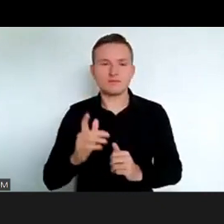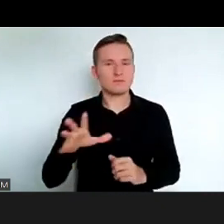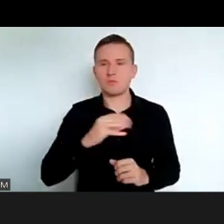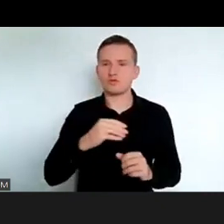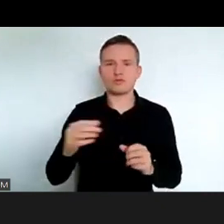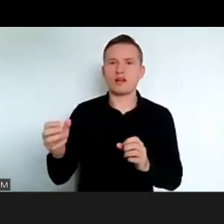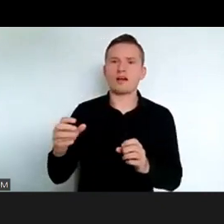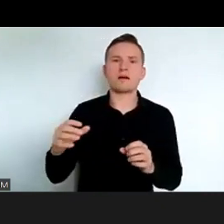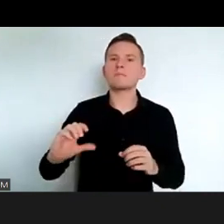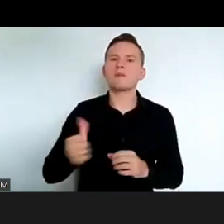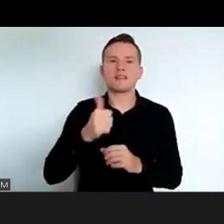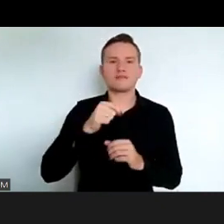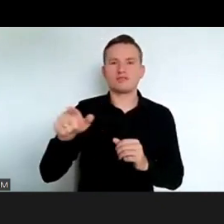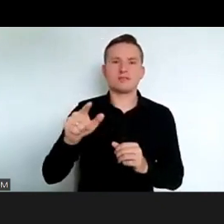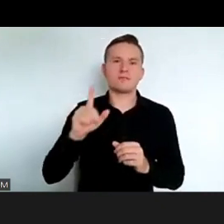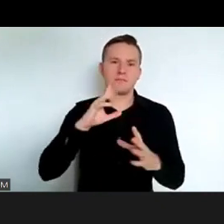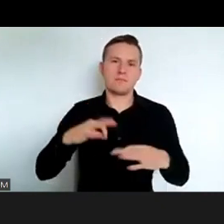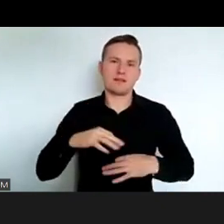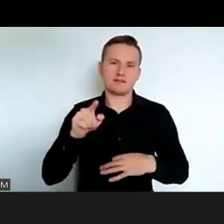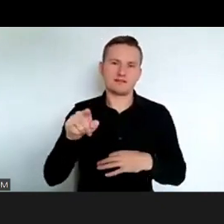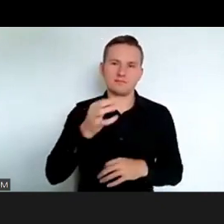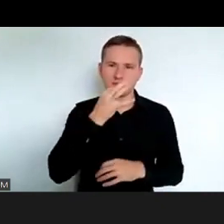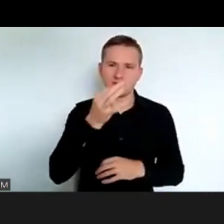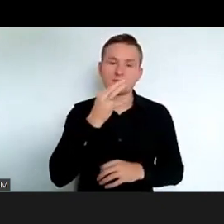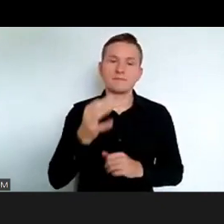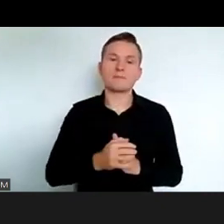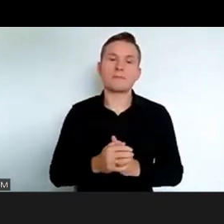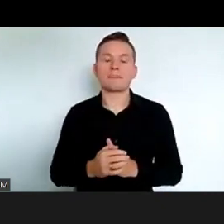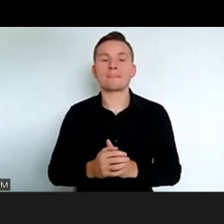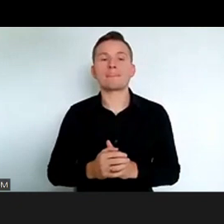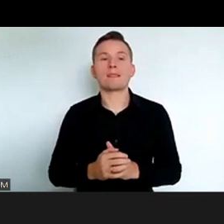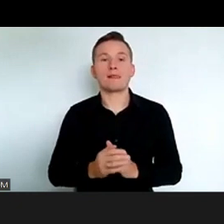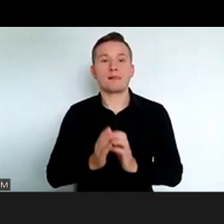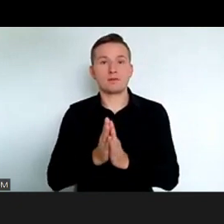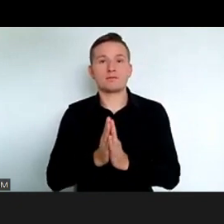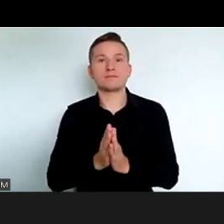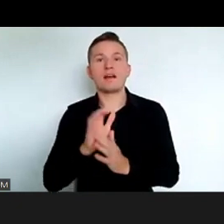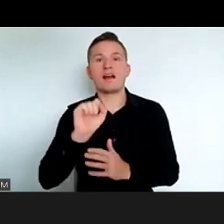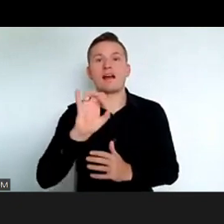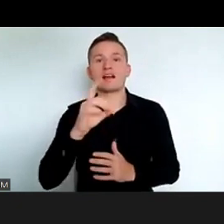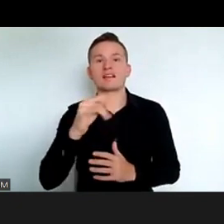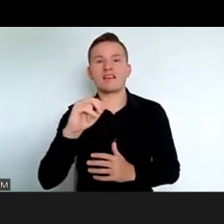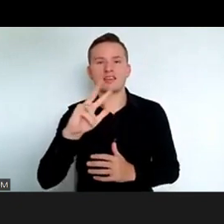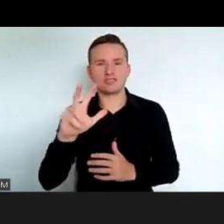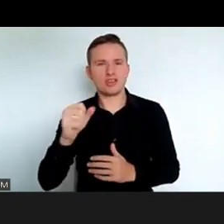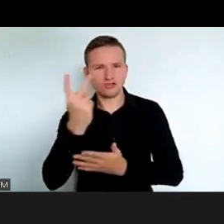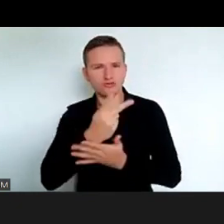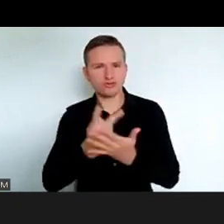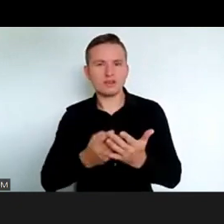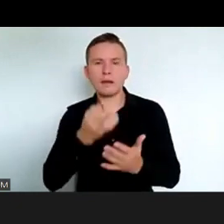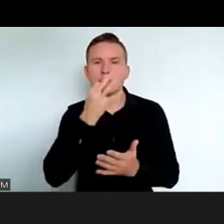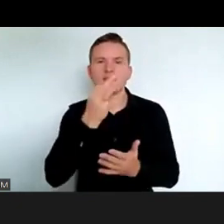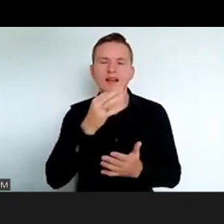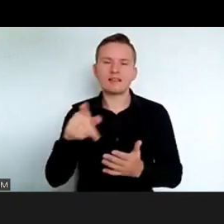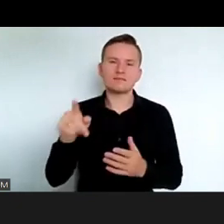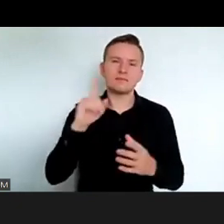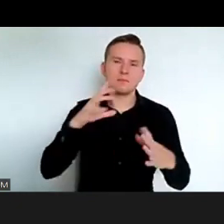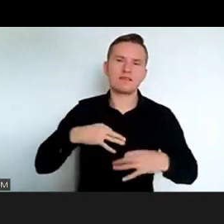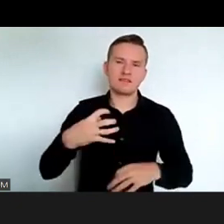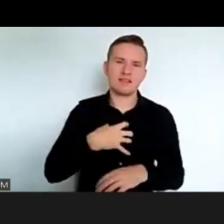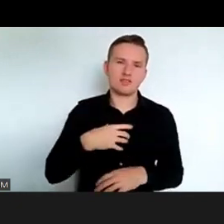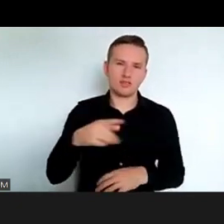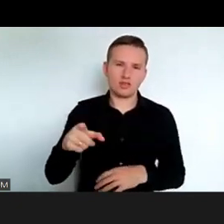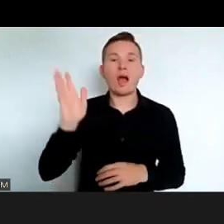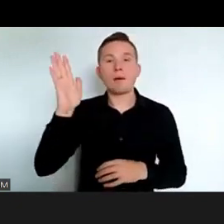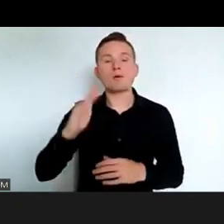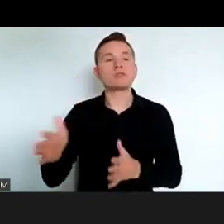się pytania do Pana. Agnieszko, mogę Cię prosić o odczytanie pytań do Pana Dyrektora, później przejdziemy do pytań do Pana